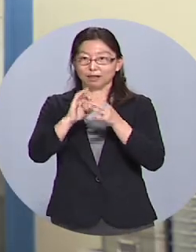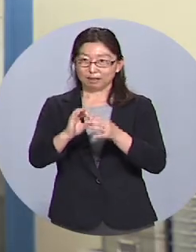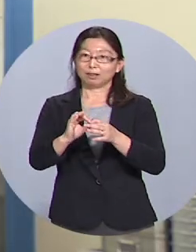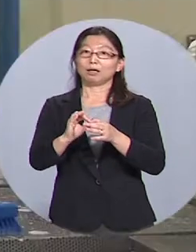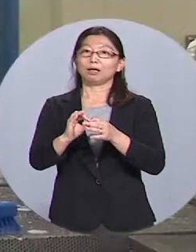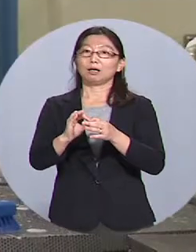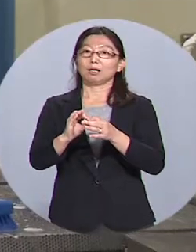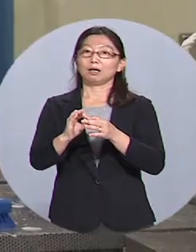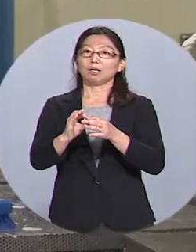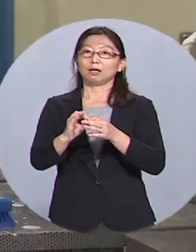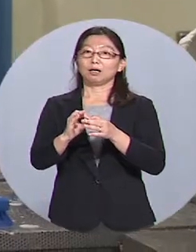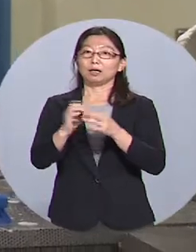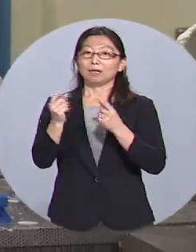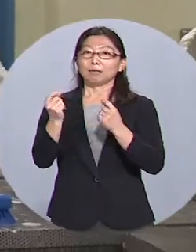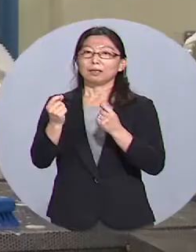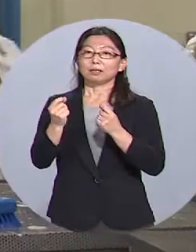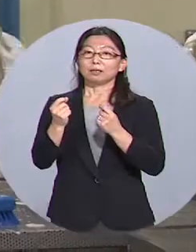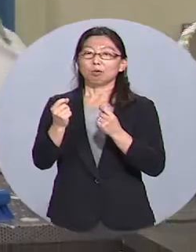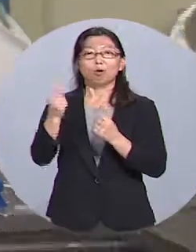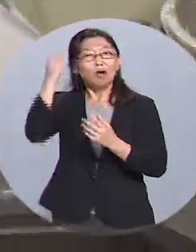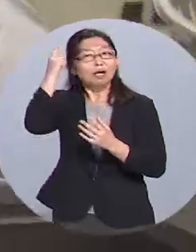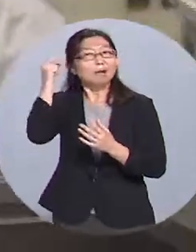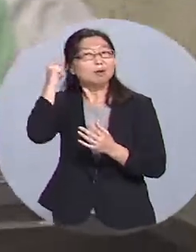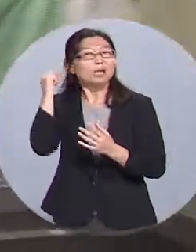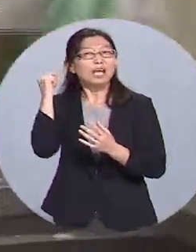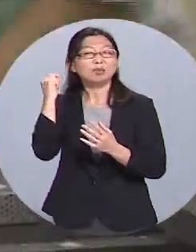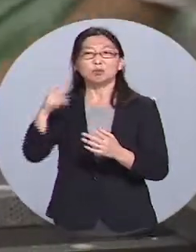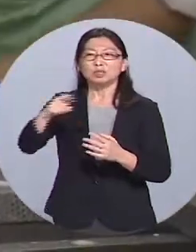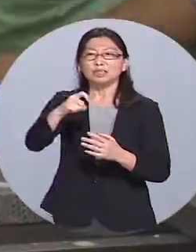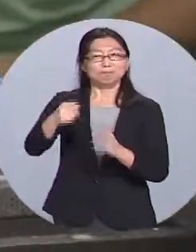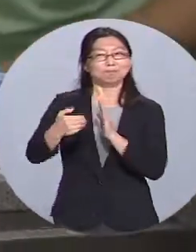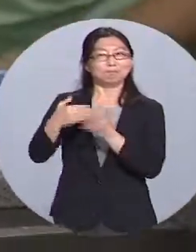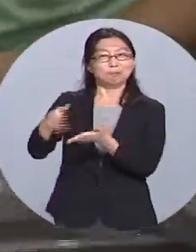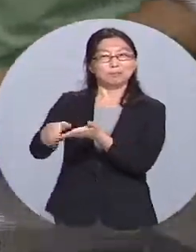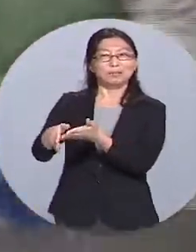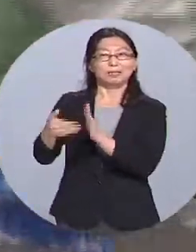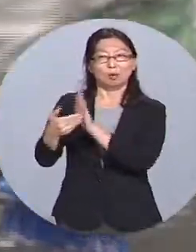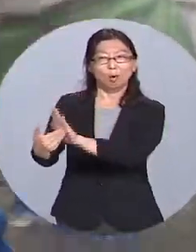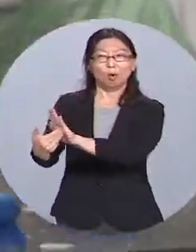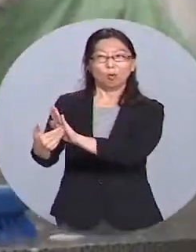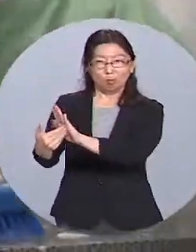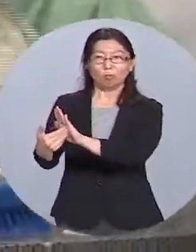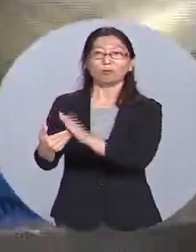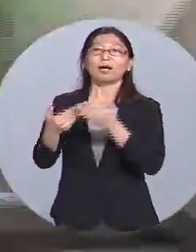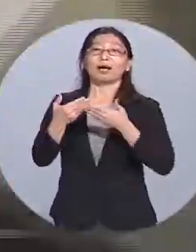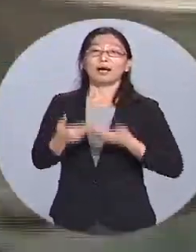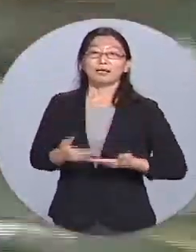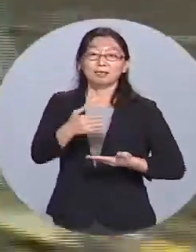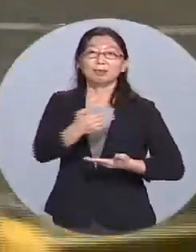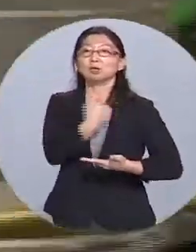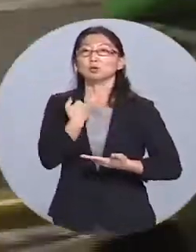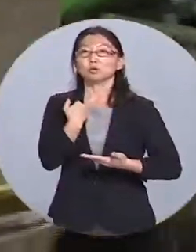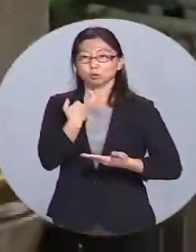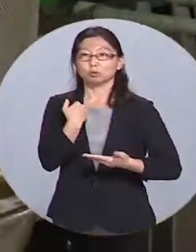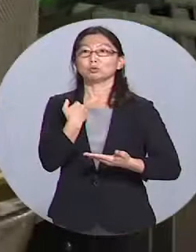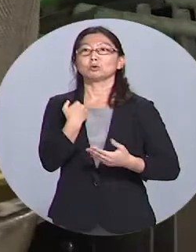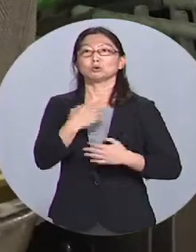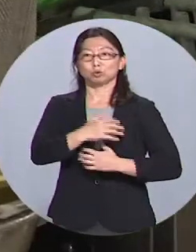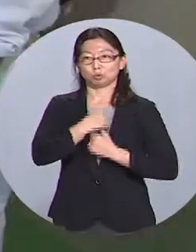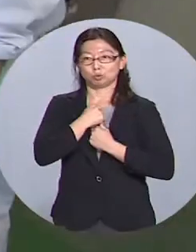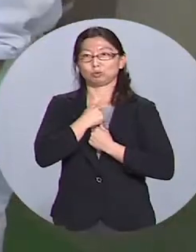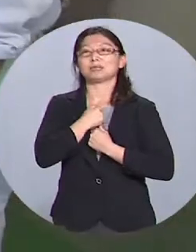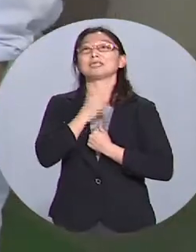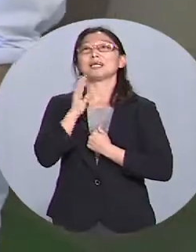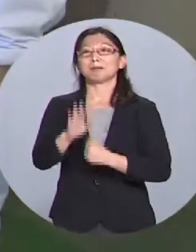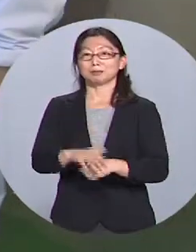、例えば髪の毛とか虫とかそういったものが入らないように安全なものを届けれるようにということは心がけて作っています